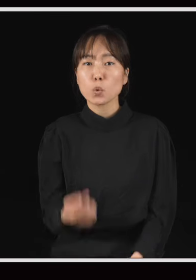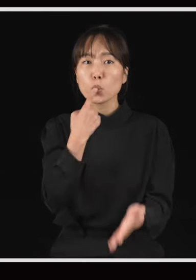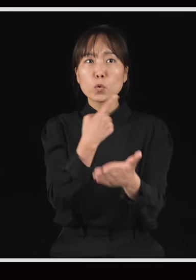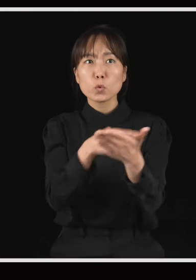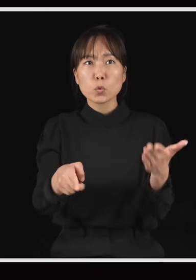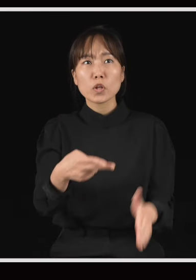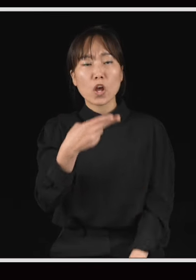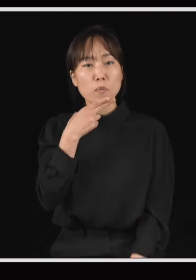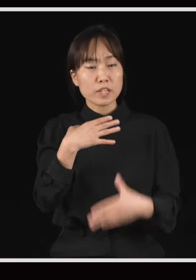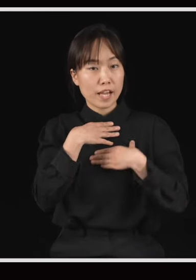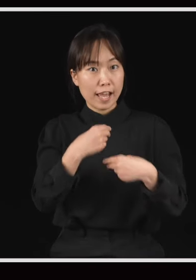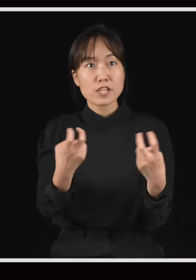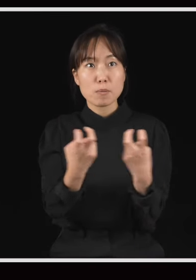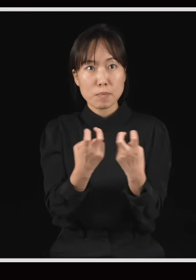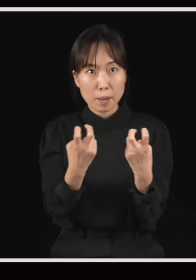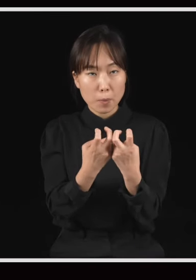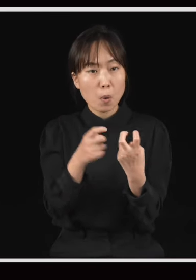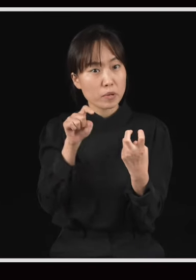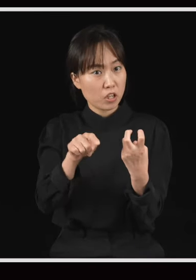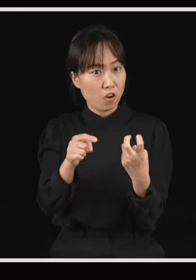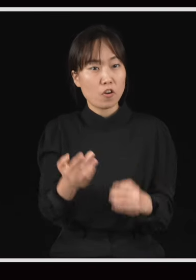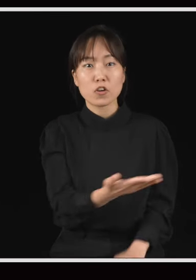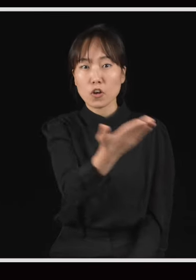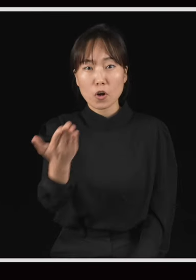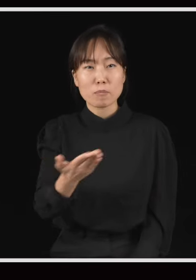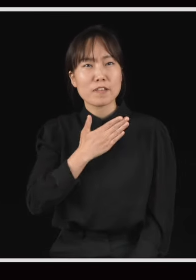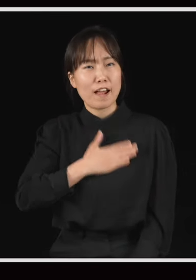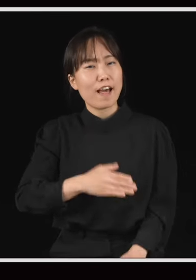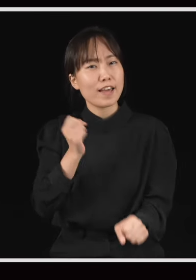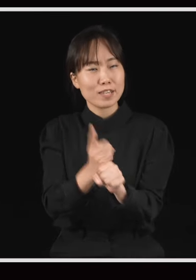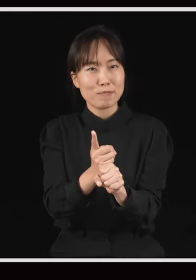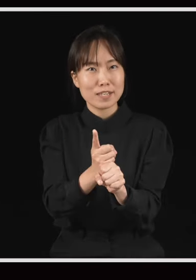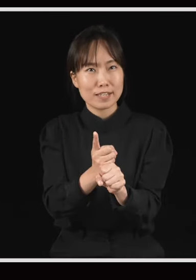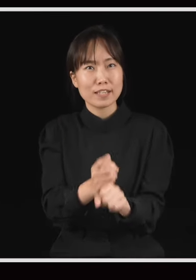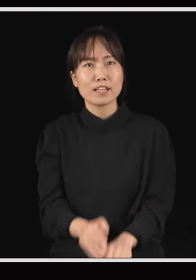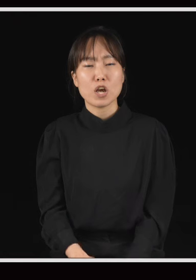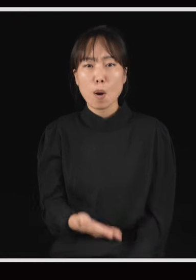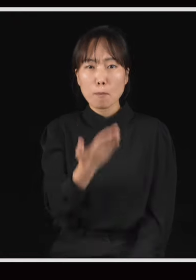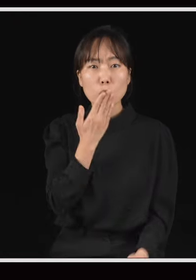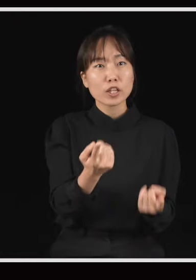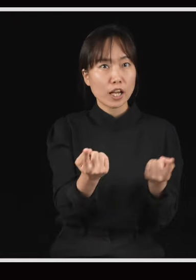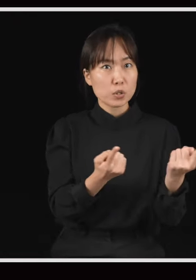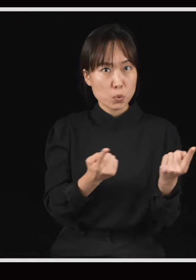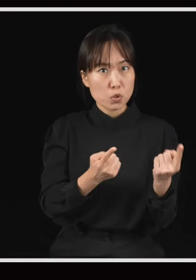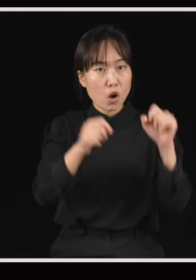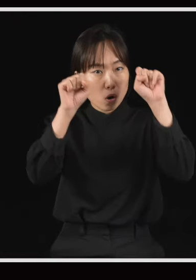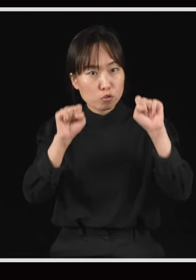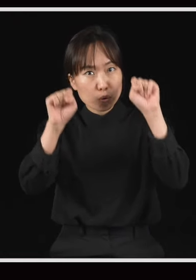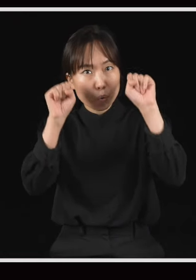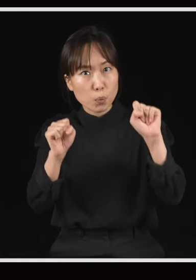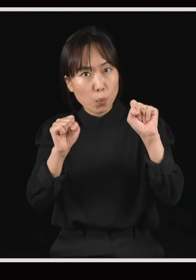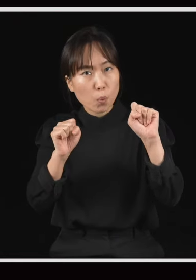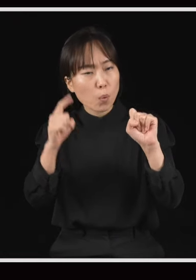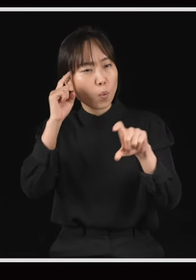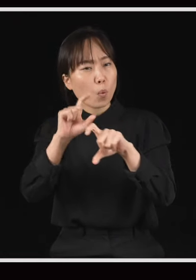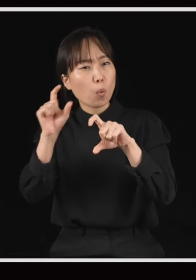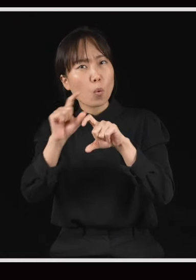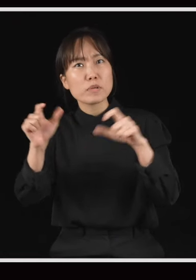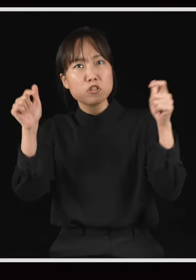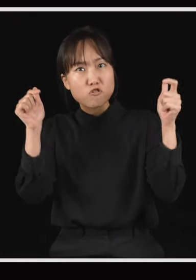정말 부작용이 없고 안전한 방법은 너무 식상하죠. 절제된 식습관과 꾸준한 운동과